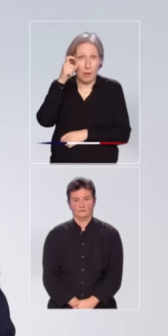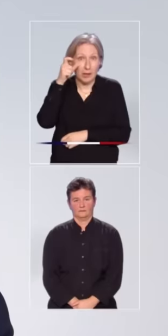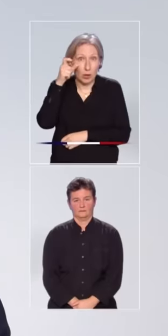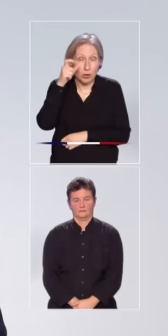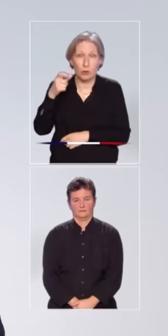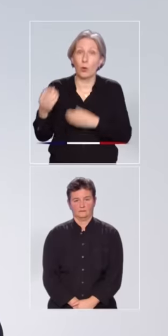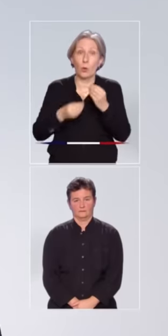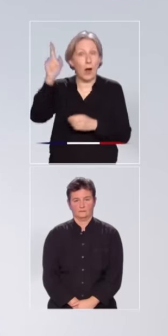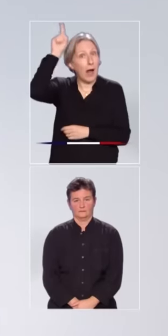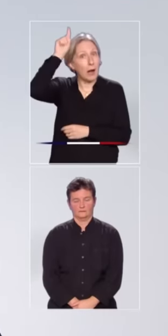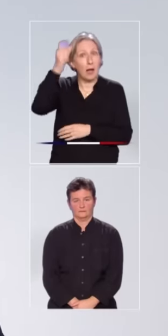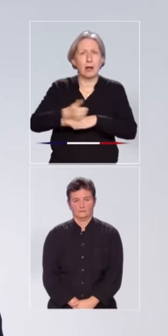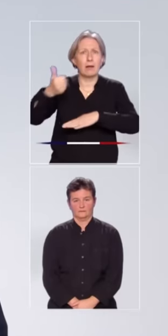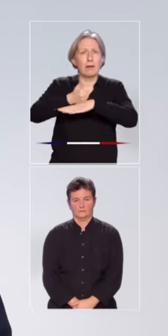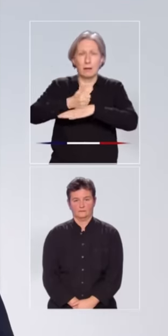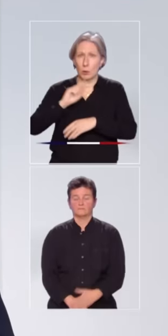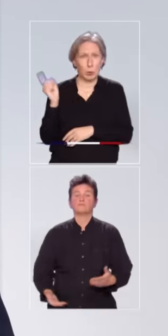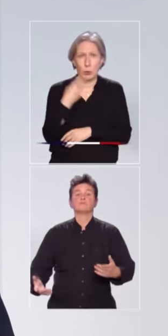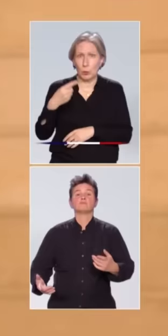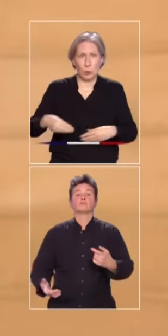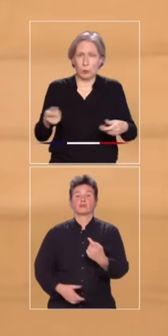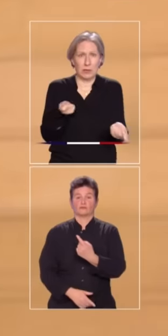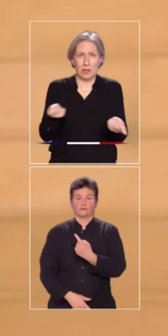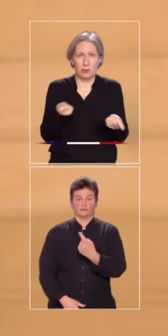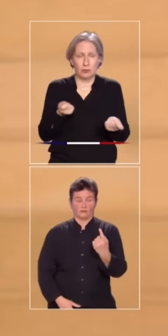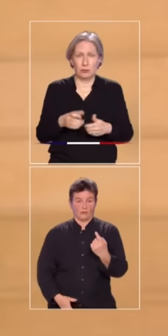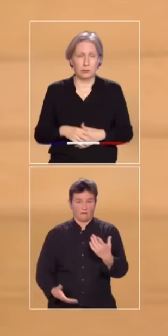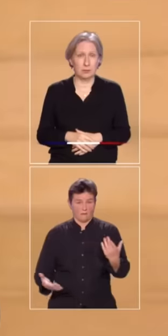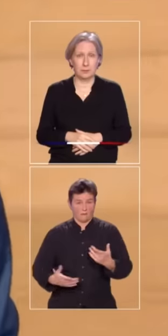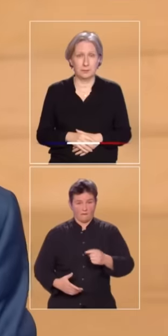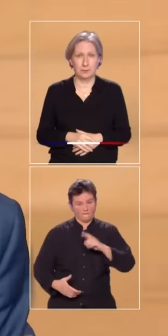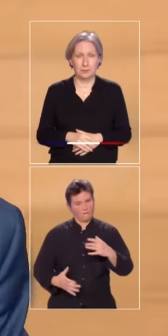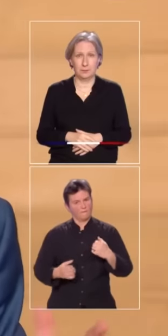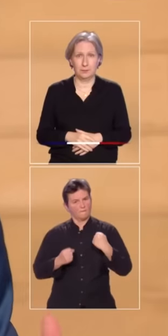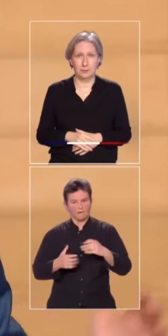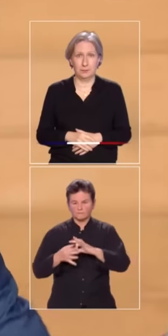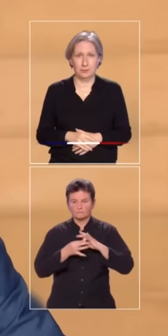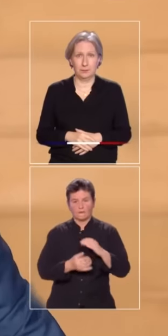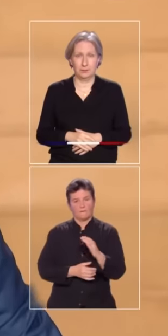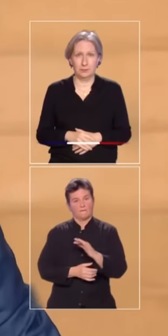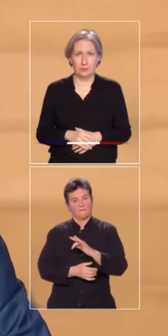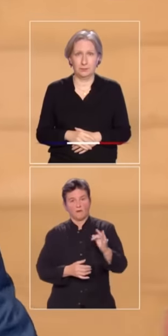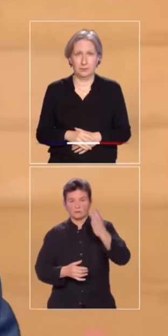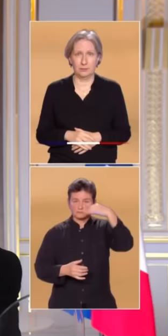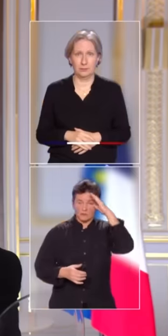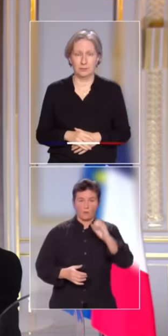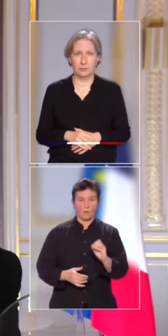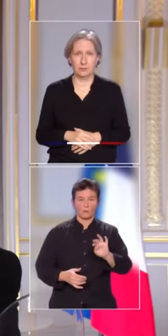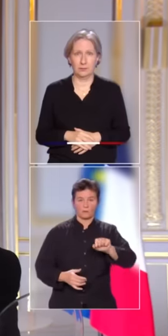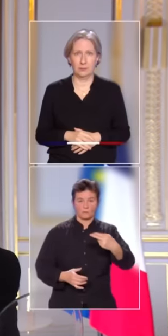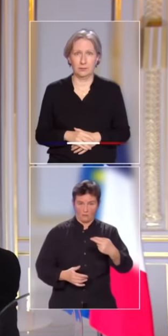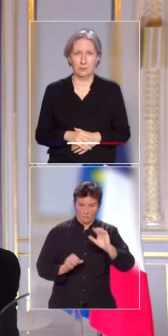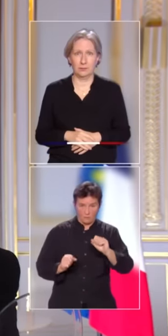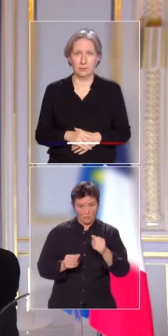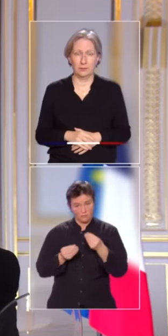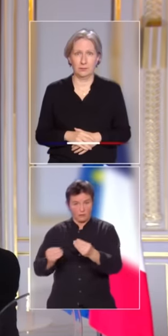au chancelier allemand, tous les dirigeants de l'Europe donc disent seule ce que la je force, dis là. Donc seule la force, notre force, français, européen, l'OTAN, je ne sais pas, peut